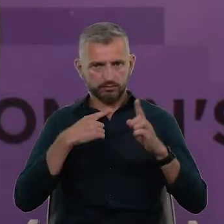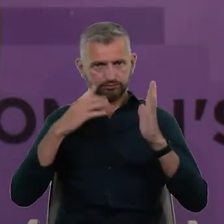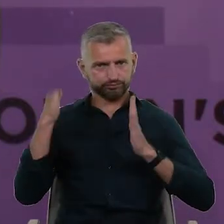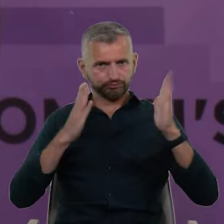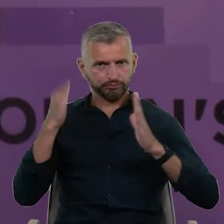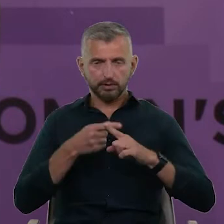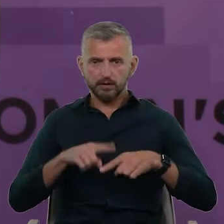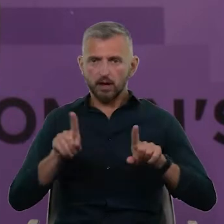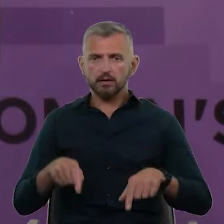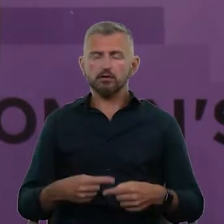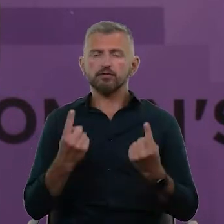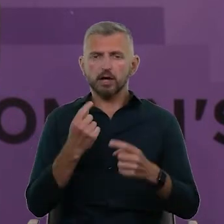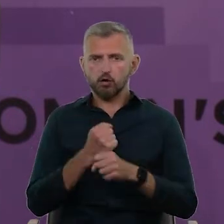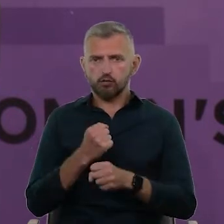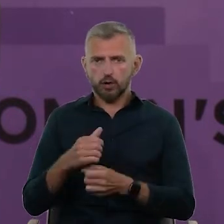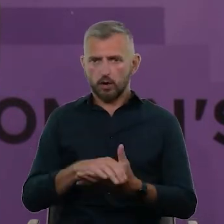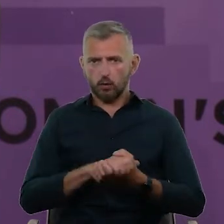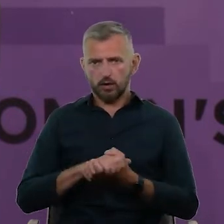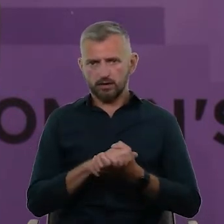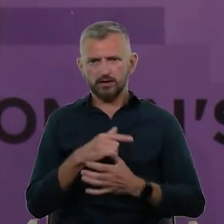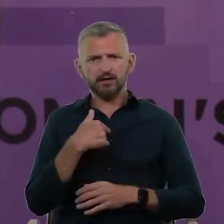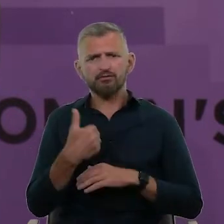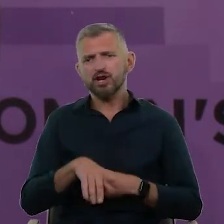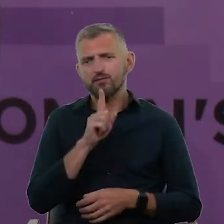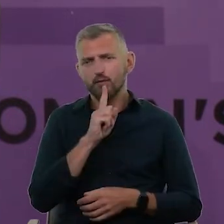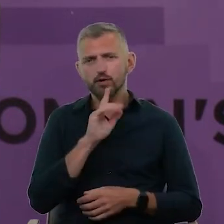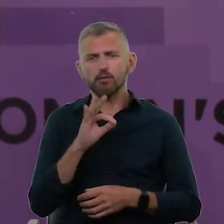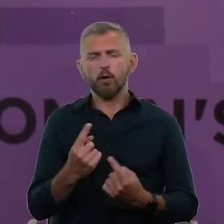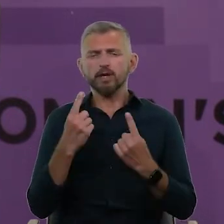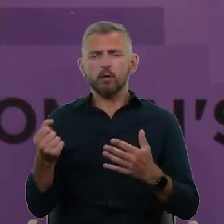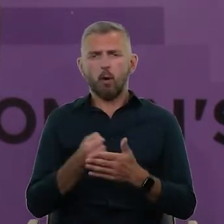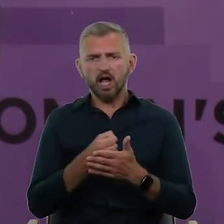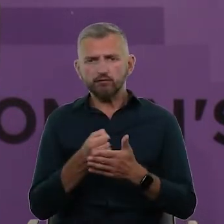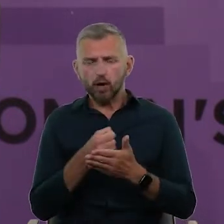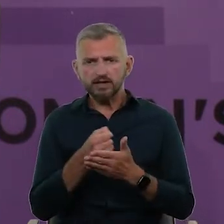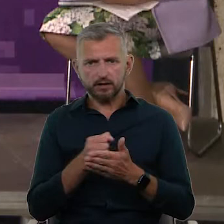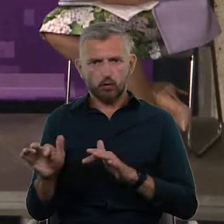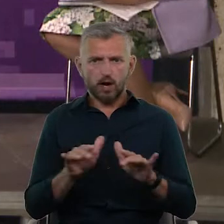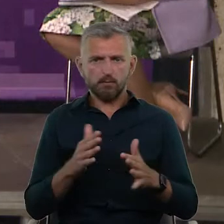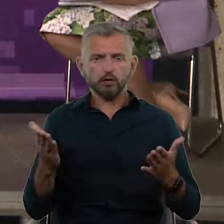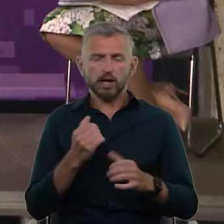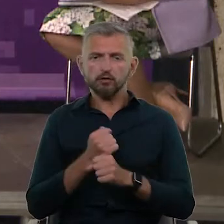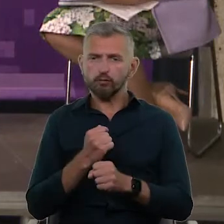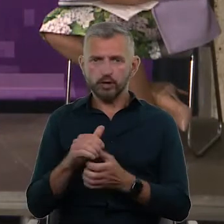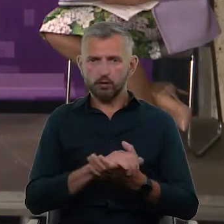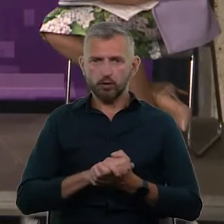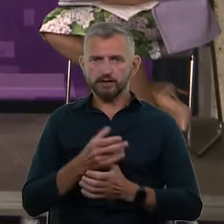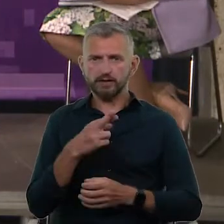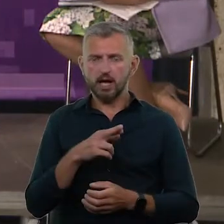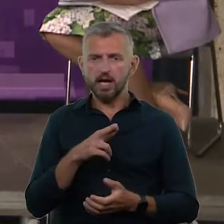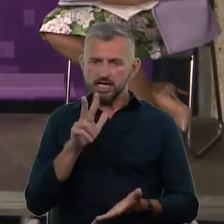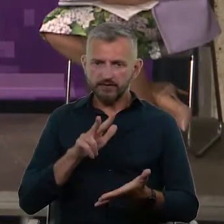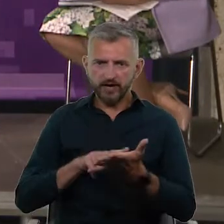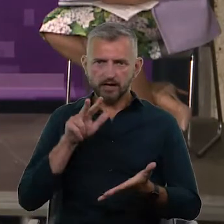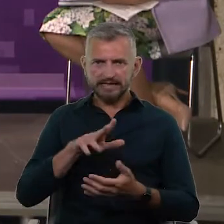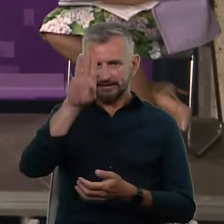дуже велика робота коаліції. Я вже мовчу про ту велику адвокаційну кампанію, яка зробила коаліція для ратифікації